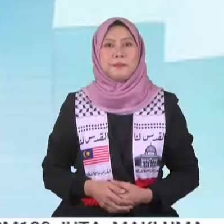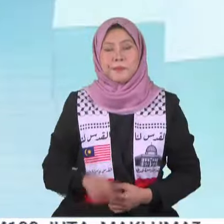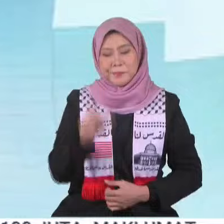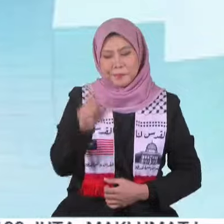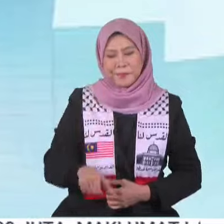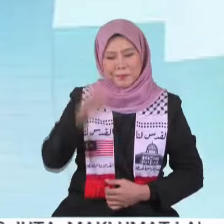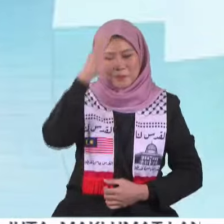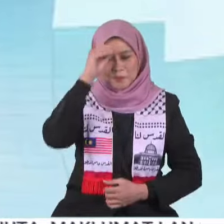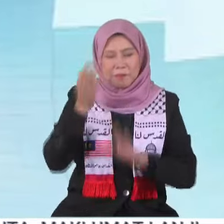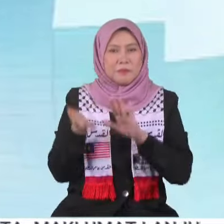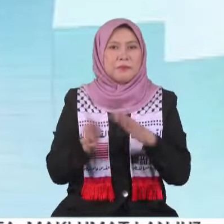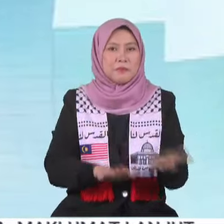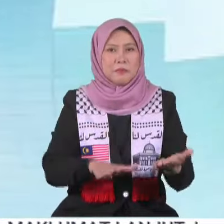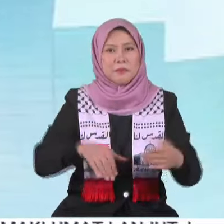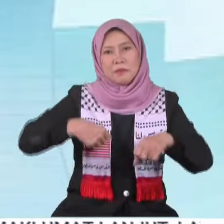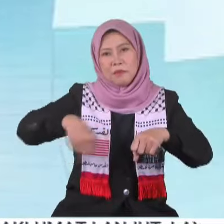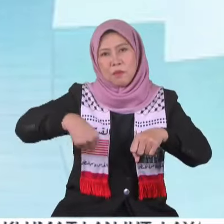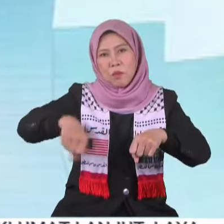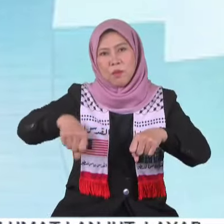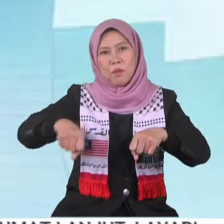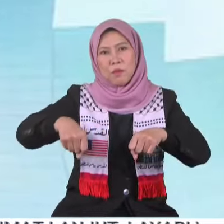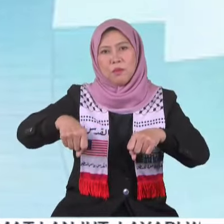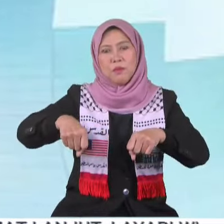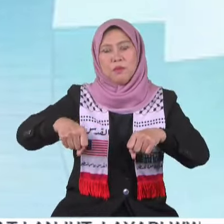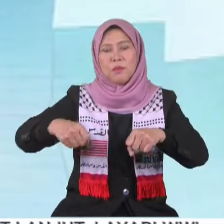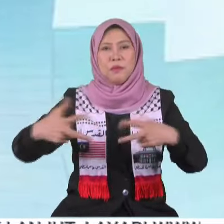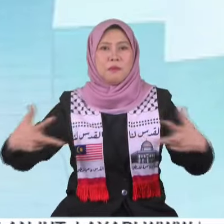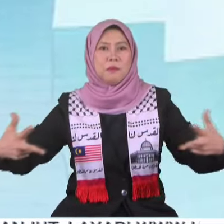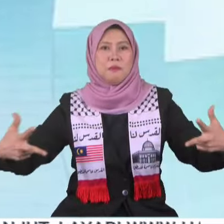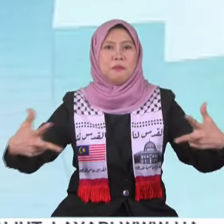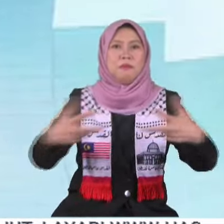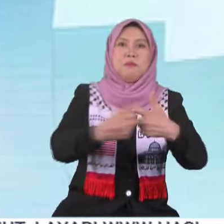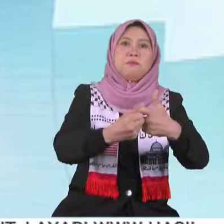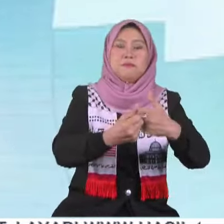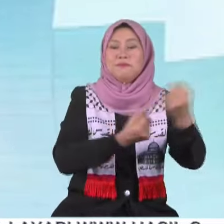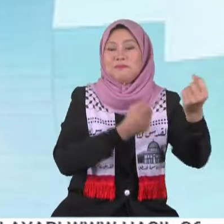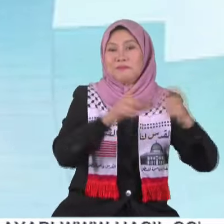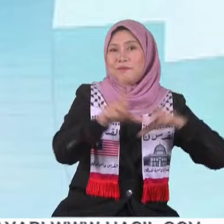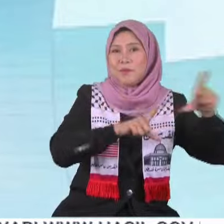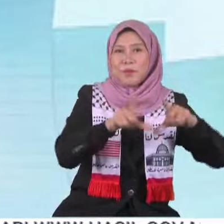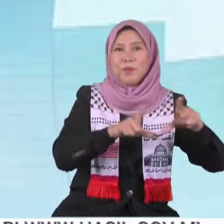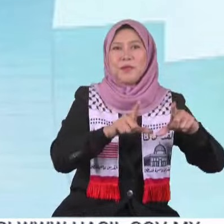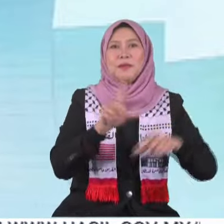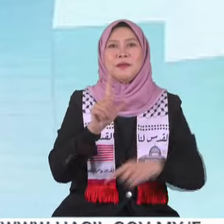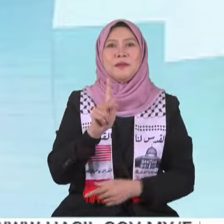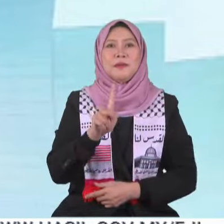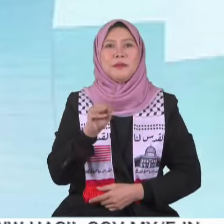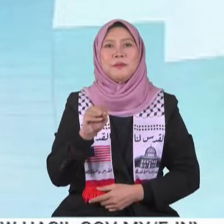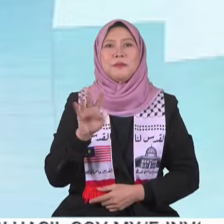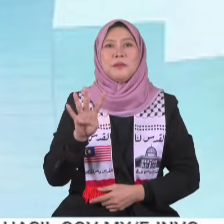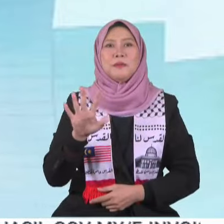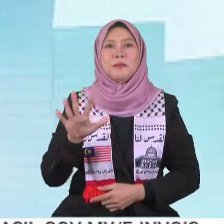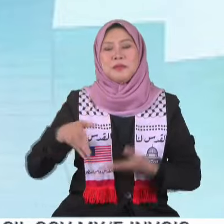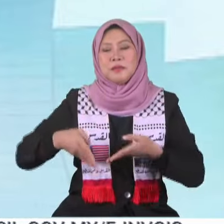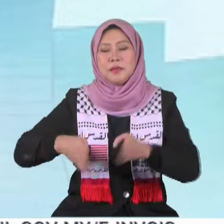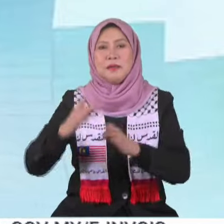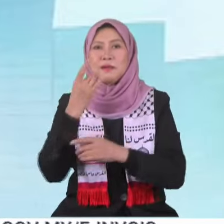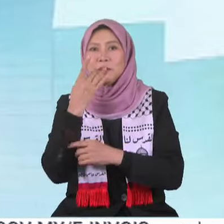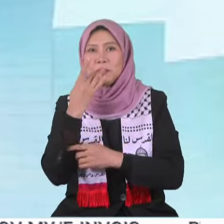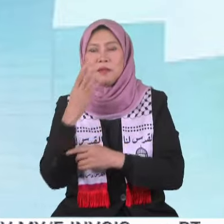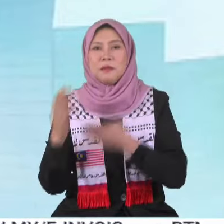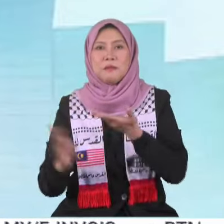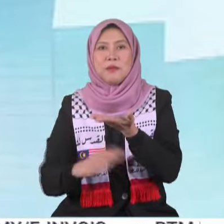Seorang lelaki maut apabila motosikal yang ditunggangnya bertembung dengan sebuah lori di kilometer 45 Jalan Alustar